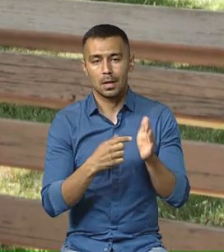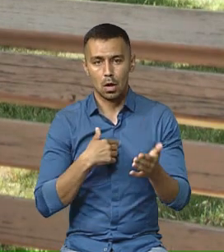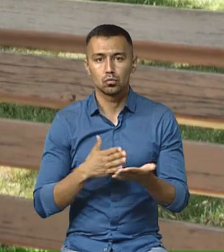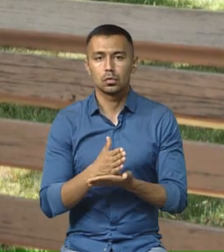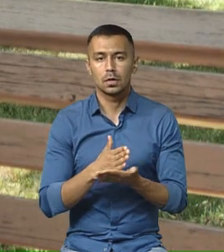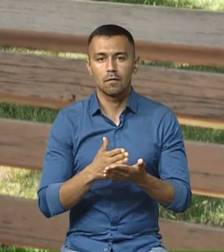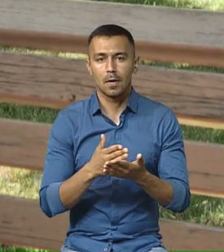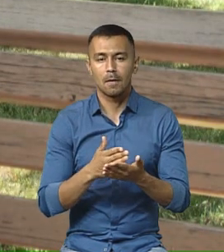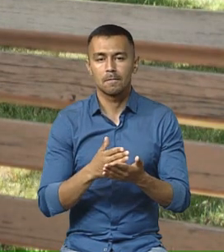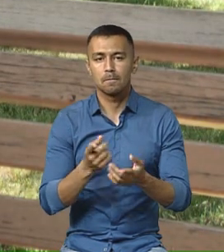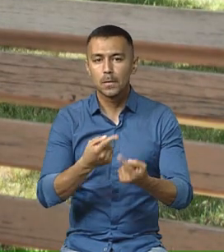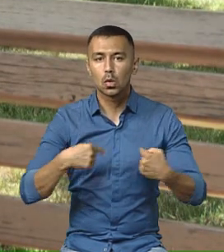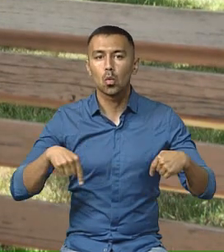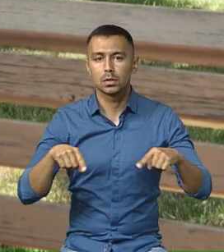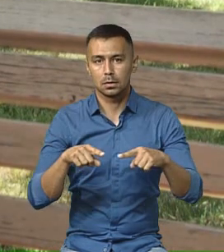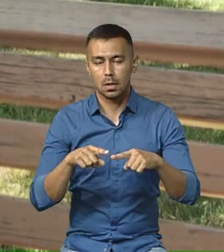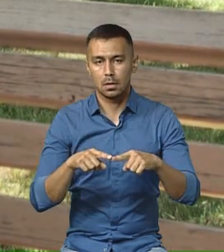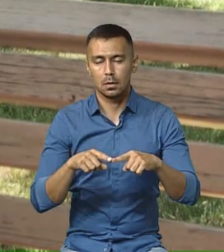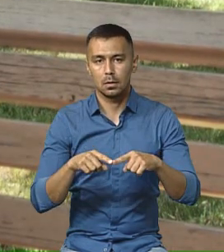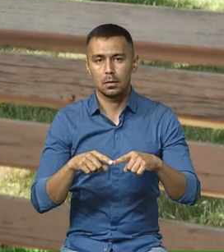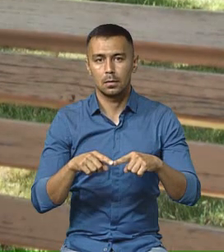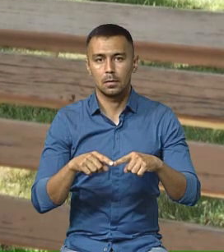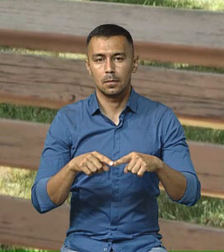служив в підрозділах